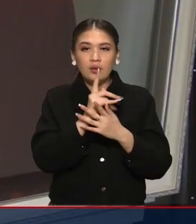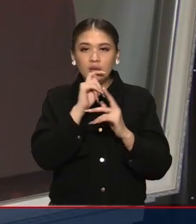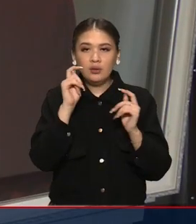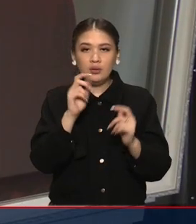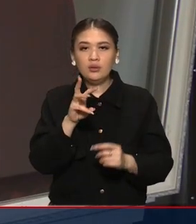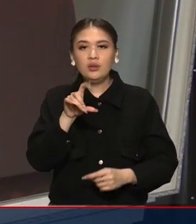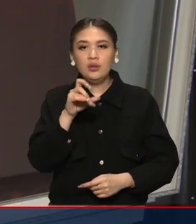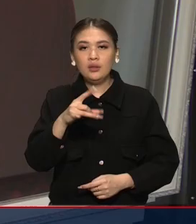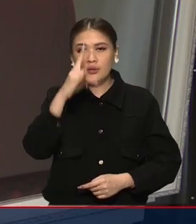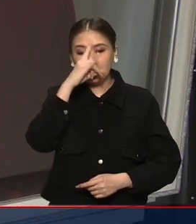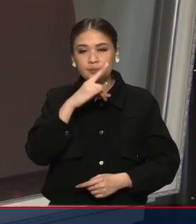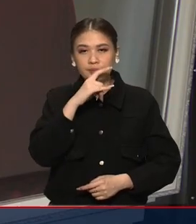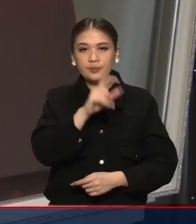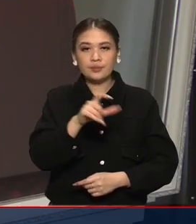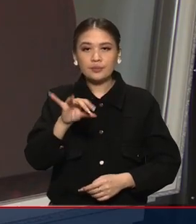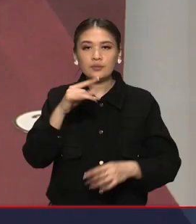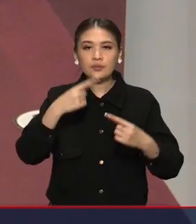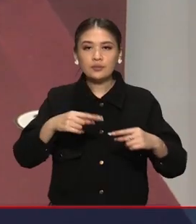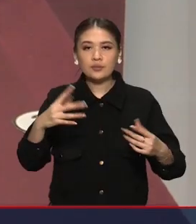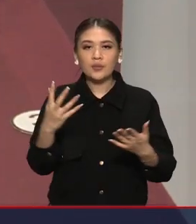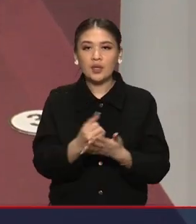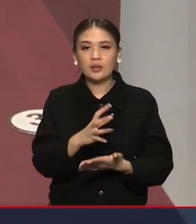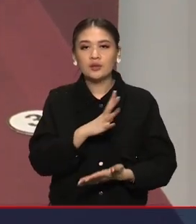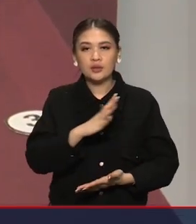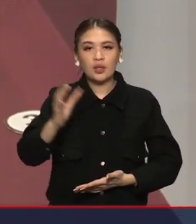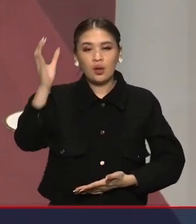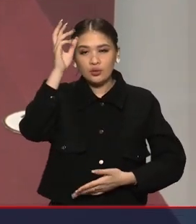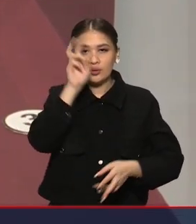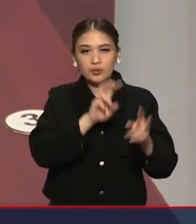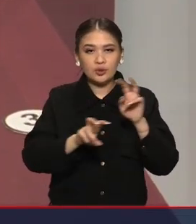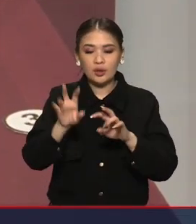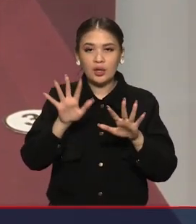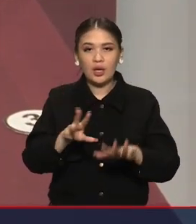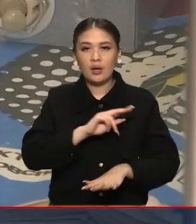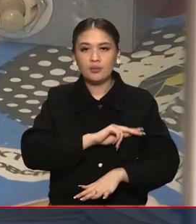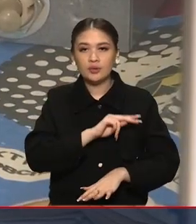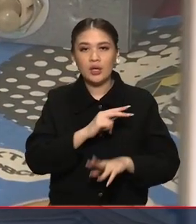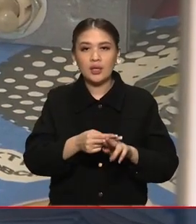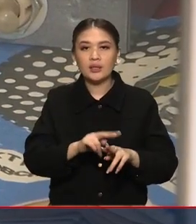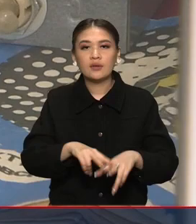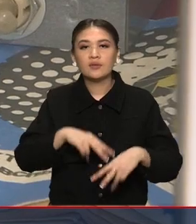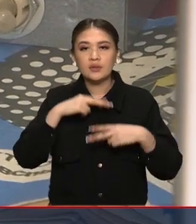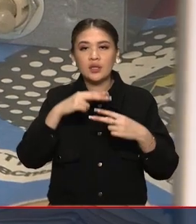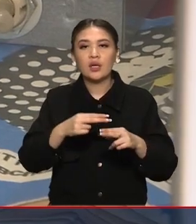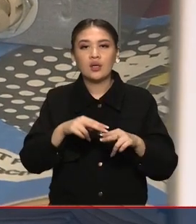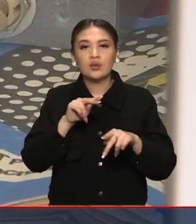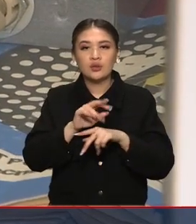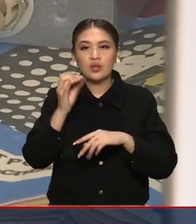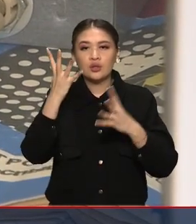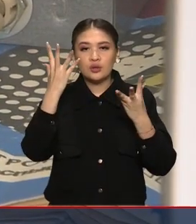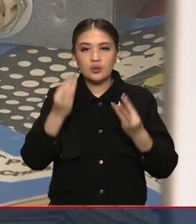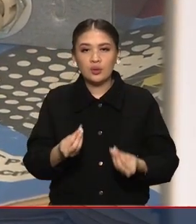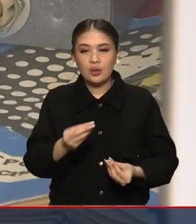музеям казахстанцами, другие были найдены в ходе научно-поисковой работы. Примечательно, что мероприятие приурочили ко дню